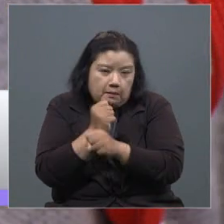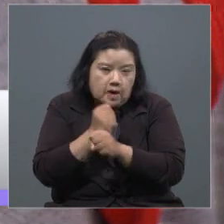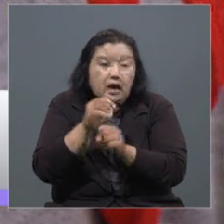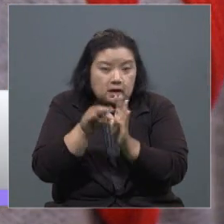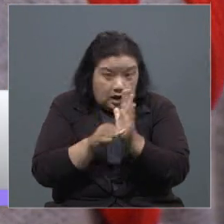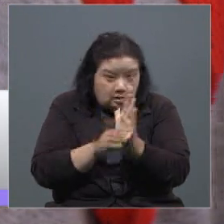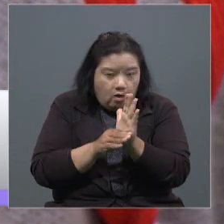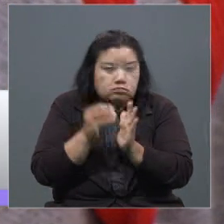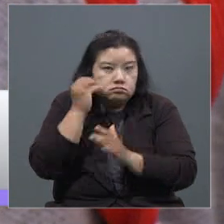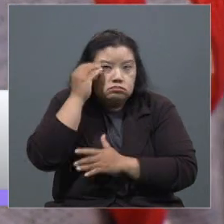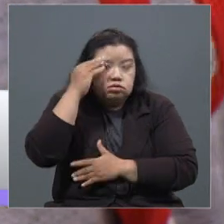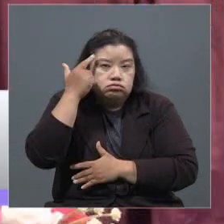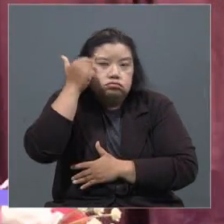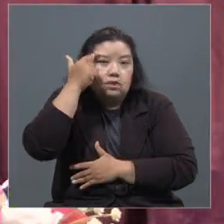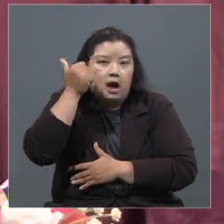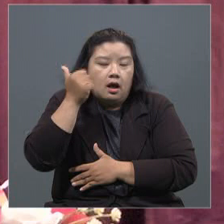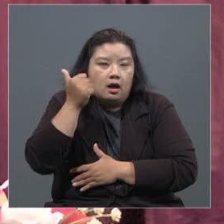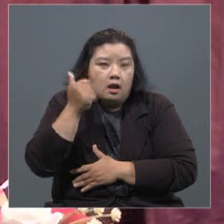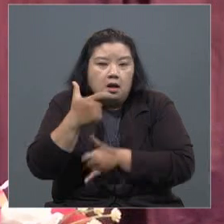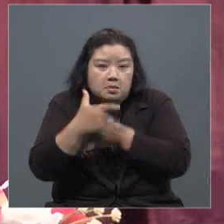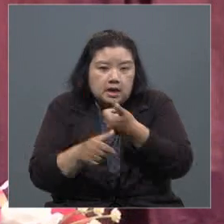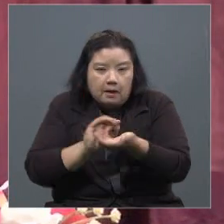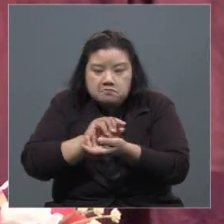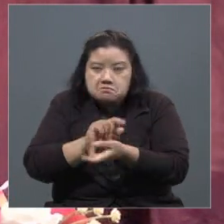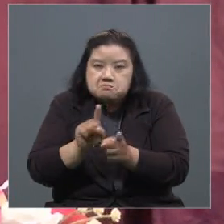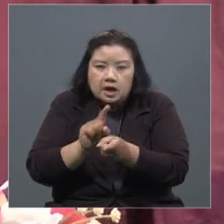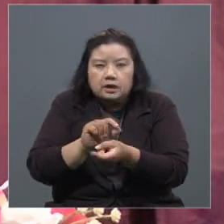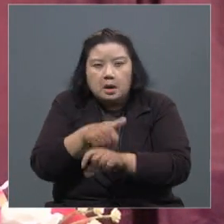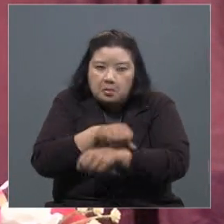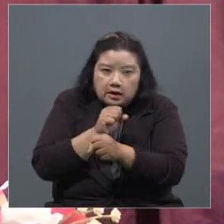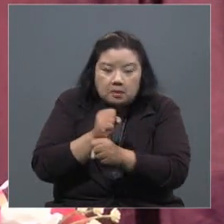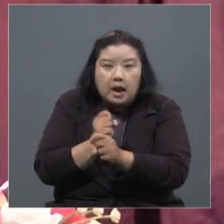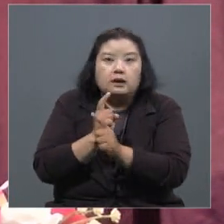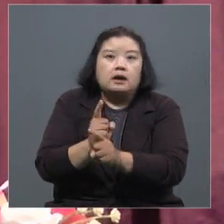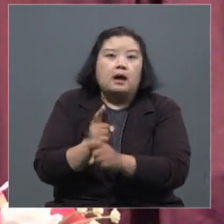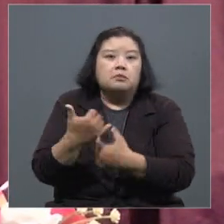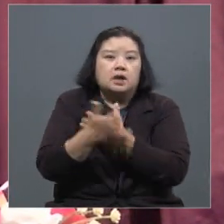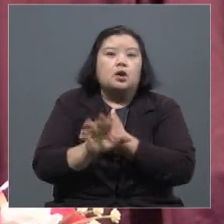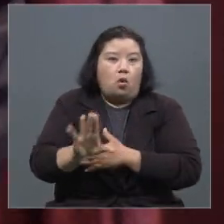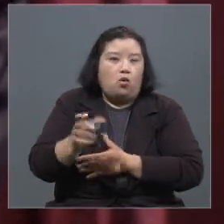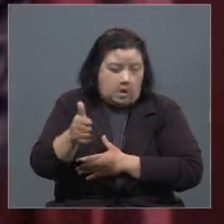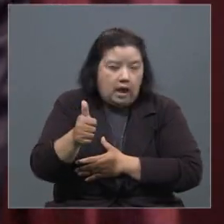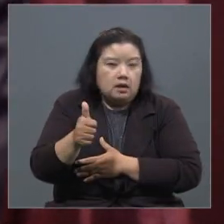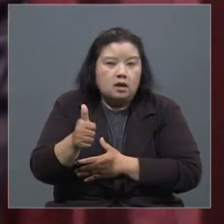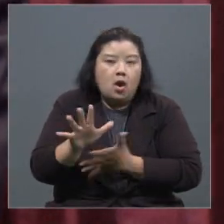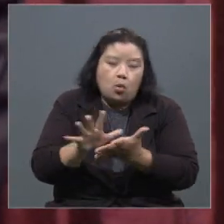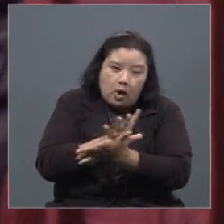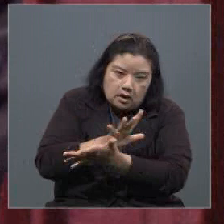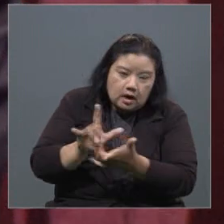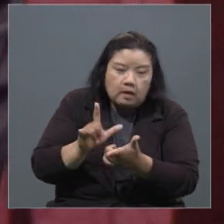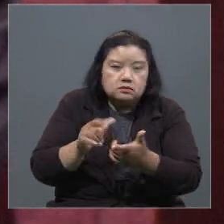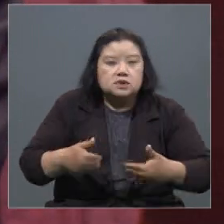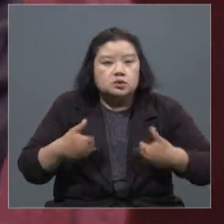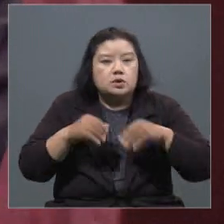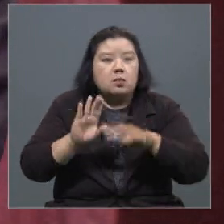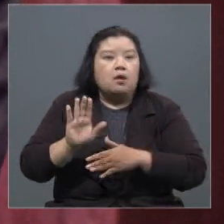านในต่างประเทศและปฏิบัติตัวได้อย่างถูกต้องทราบเงื่อนไขตามสัญญาจ้างงานและขนบธรรมเนียมวัฒนธรรมประเ